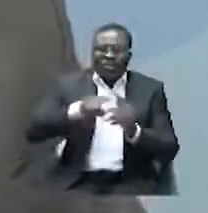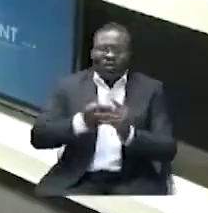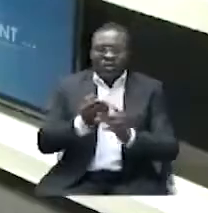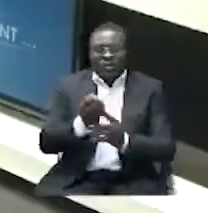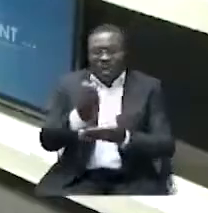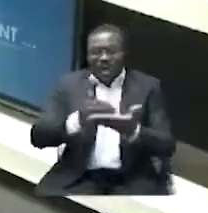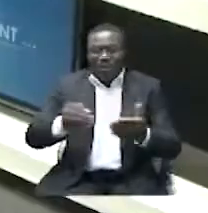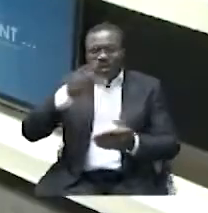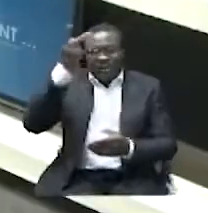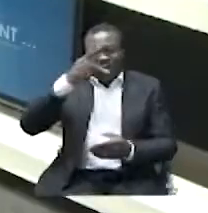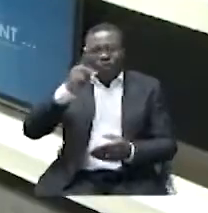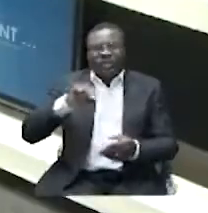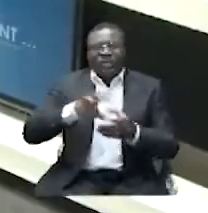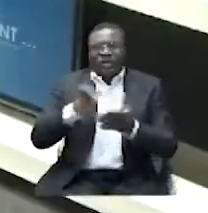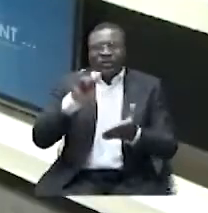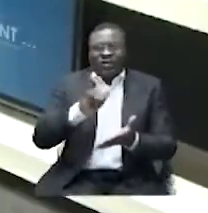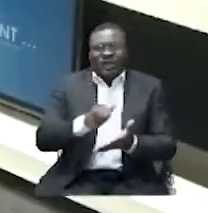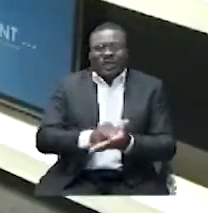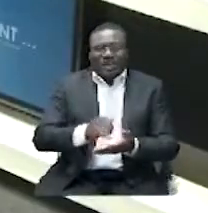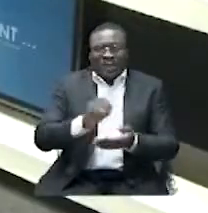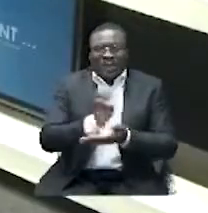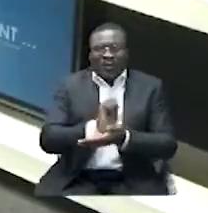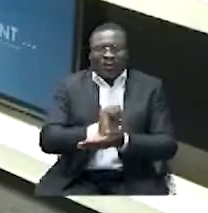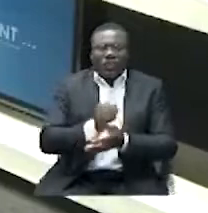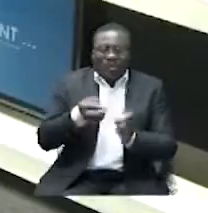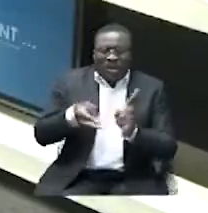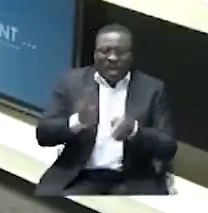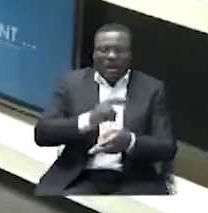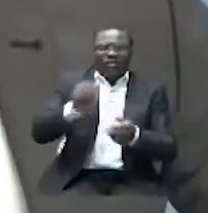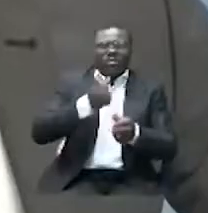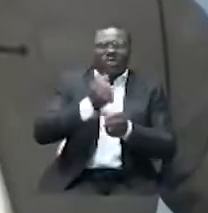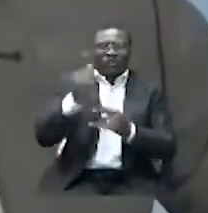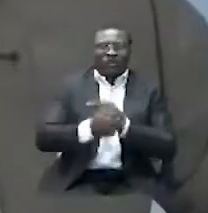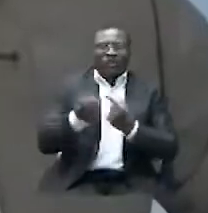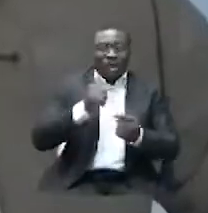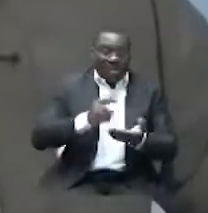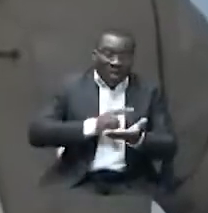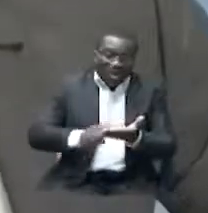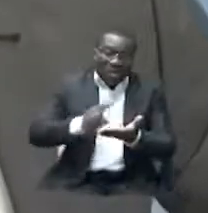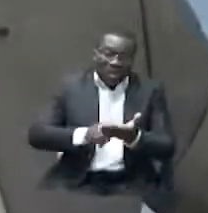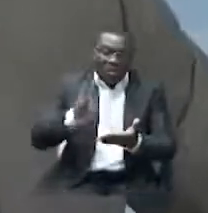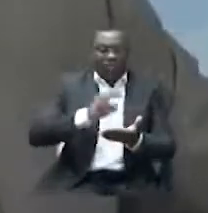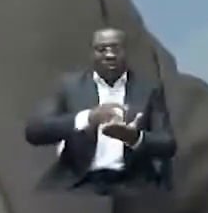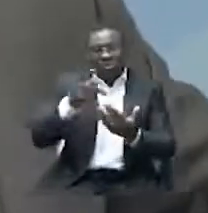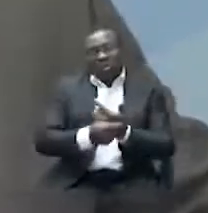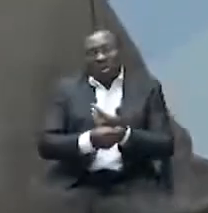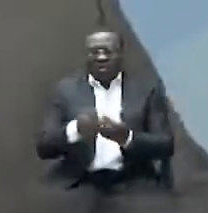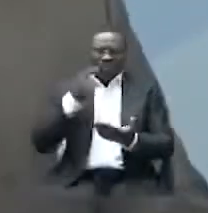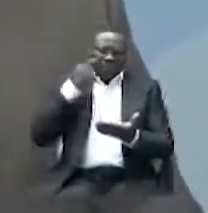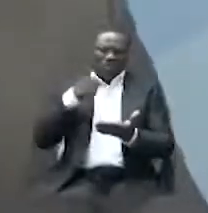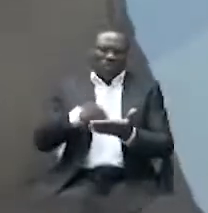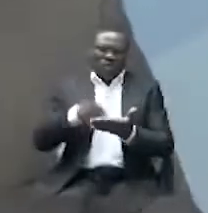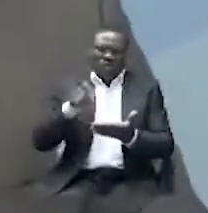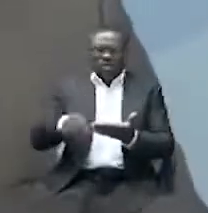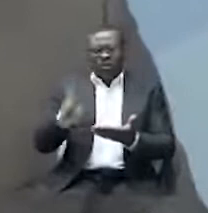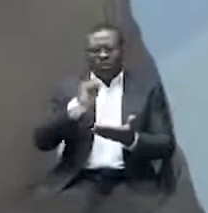volet politique de cette émission, les réformes institutionnelles. Quand on parcourt votre programme, on se rend compte que